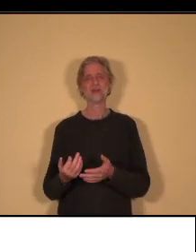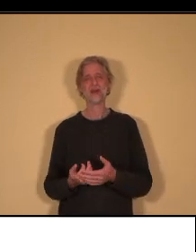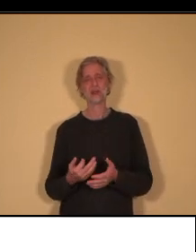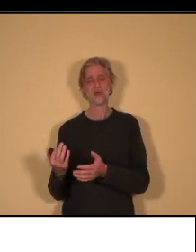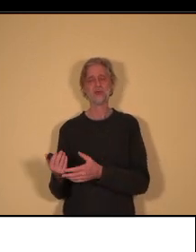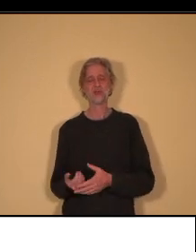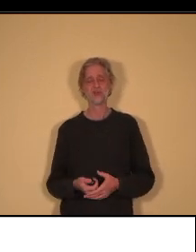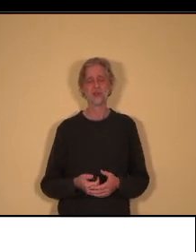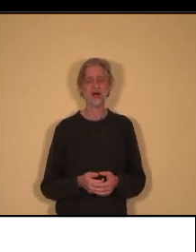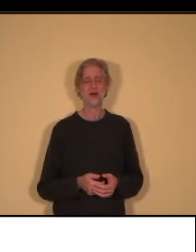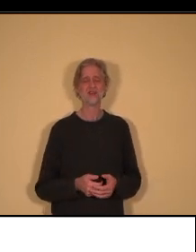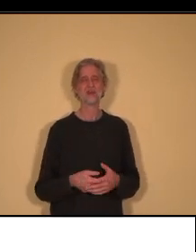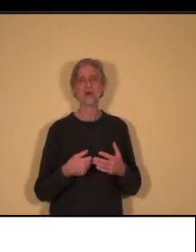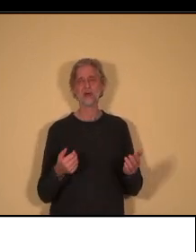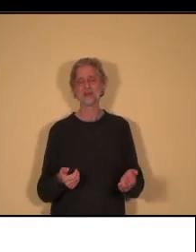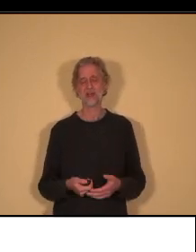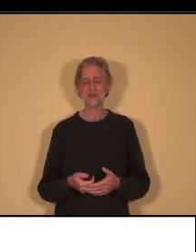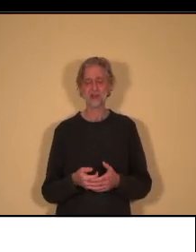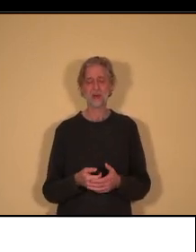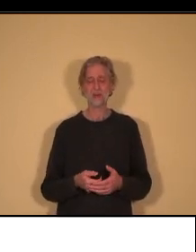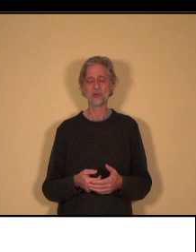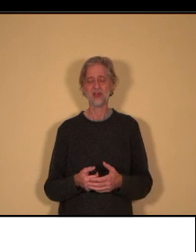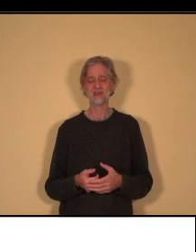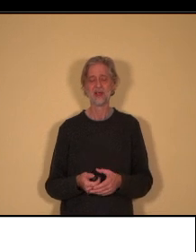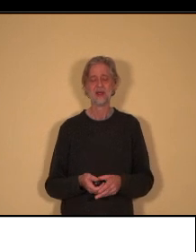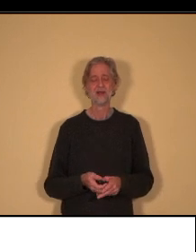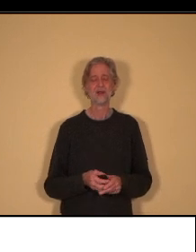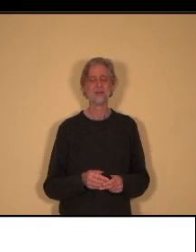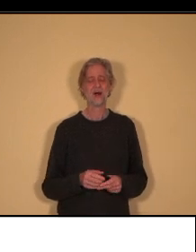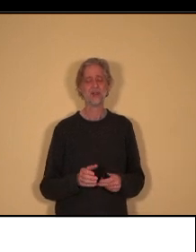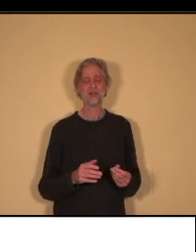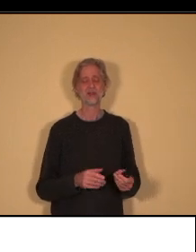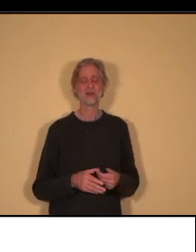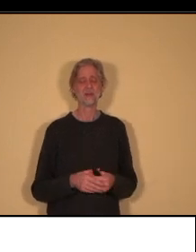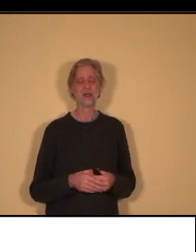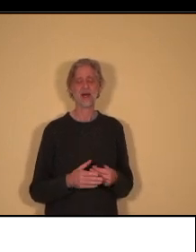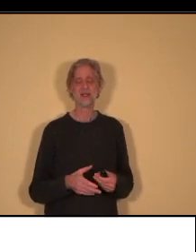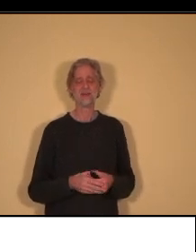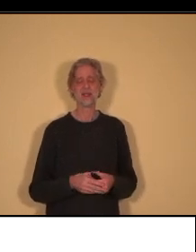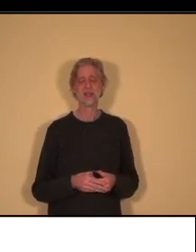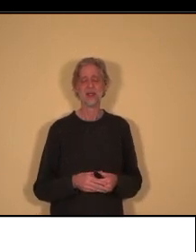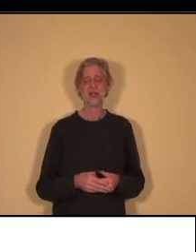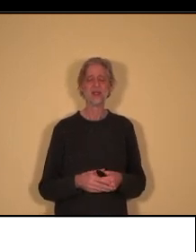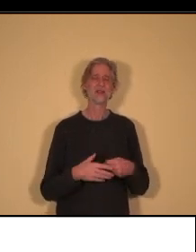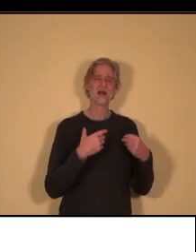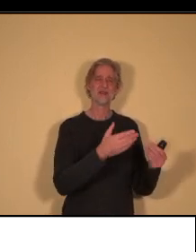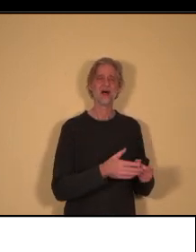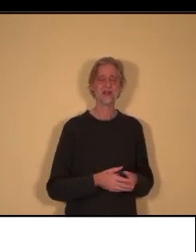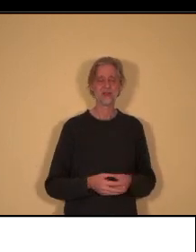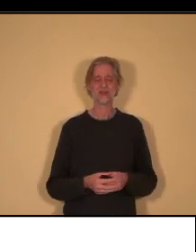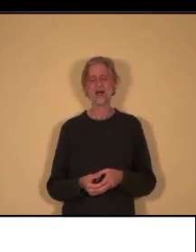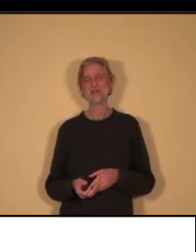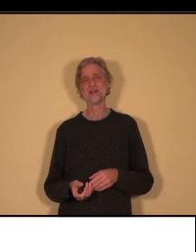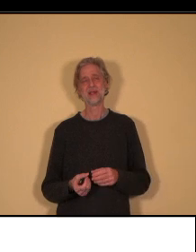plus Wasserstoff führt zu Ameisensäure, ist ein exothermer Prozess. Aber dieses Gleichgewicht liegt ganz